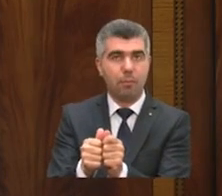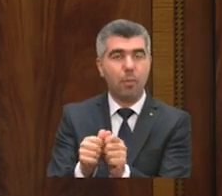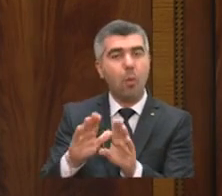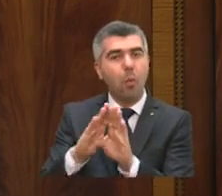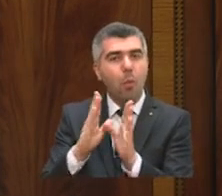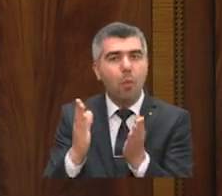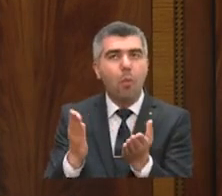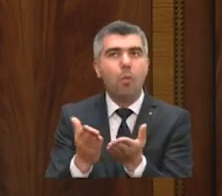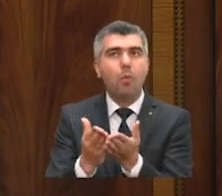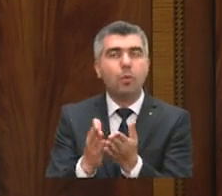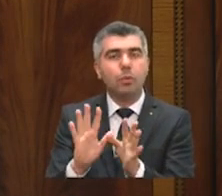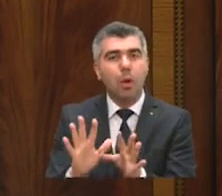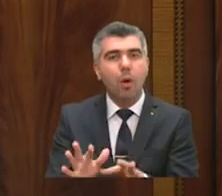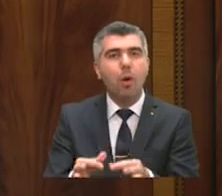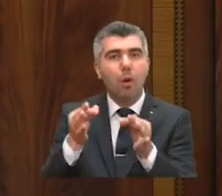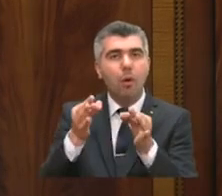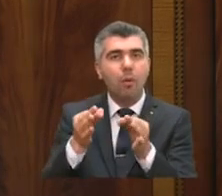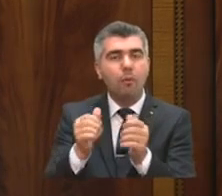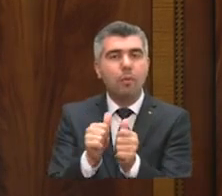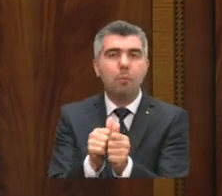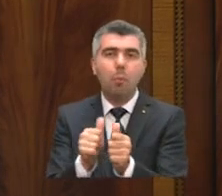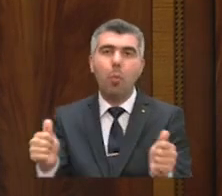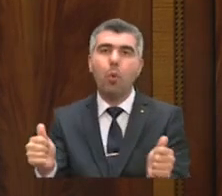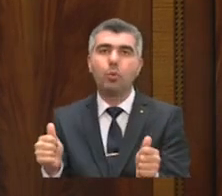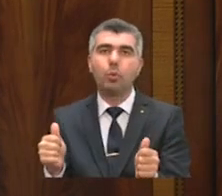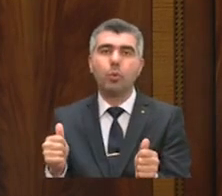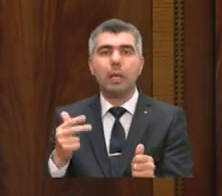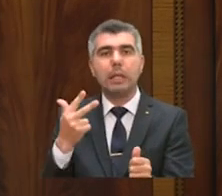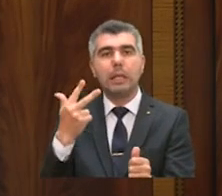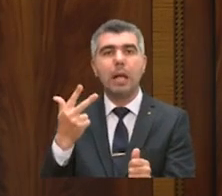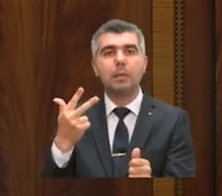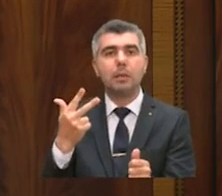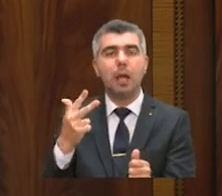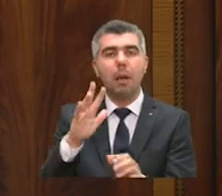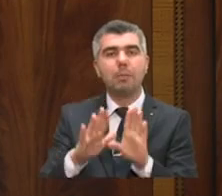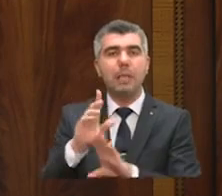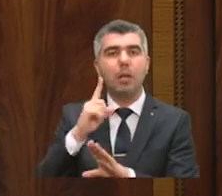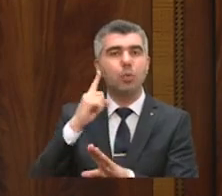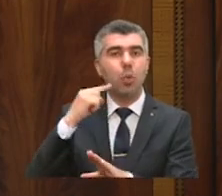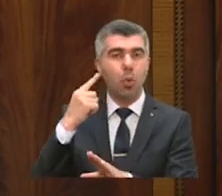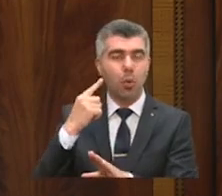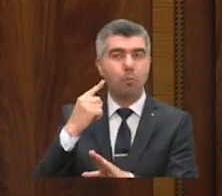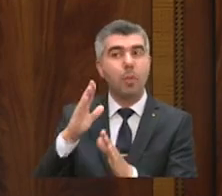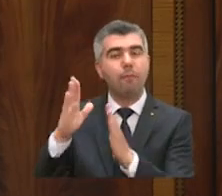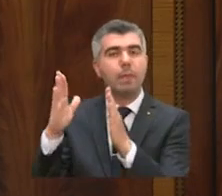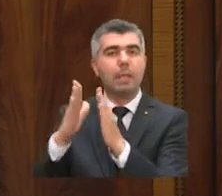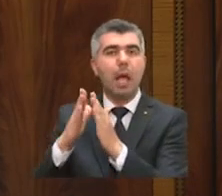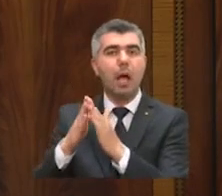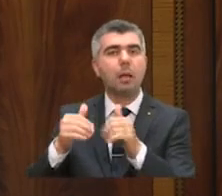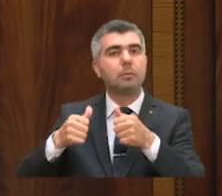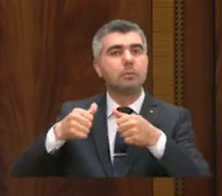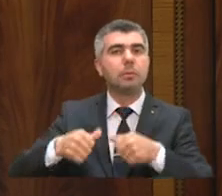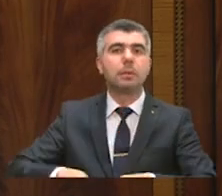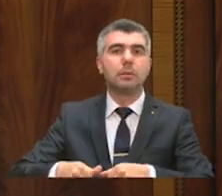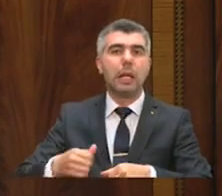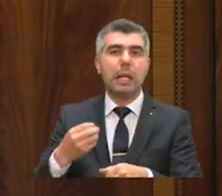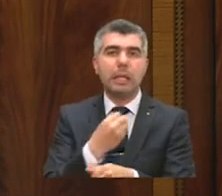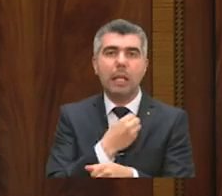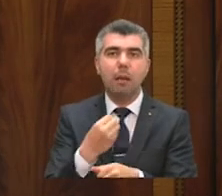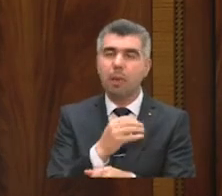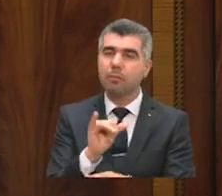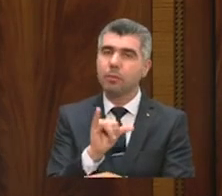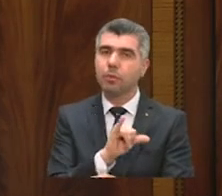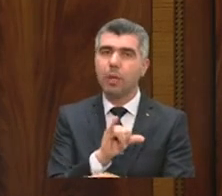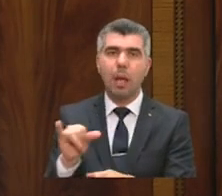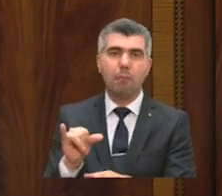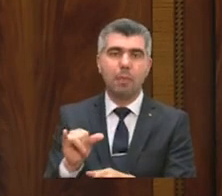في هادشي كيصب على ان خصو يتعزل ثلاثه هاد الاسابيع. فين يتعزل؟ في الدار ديالو، ماشي في المستشفى. الناس اللي يمكن لهم